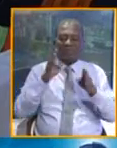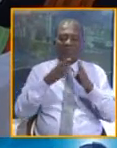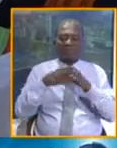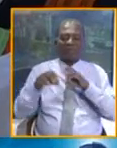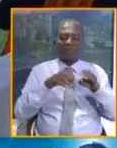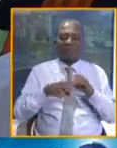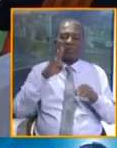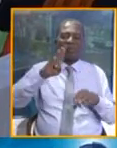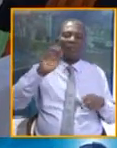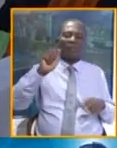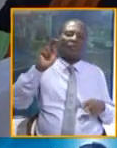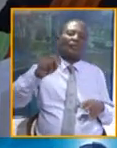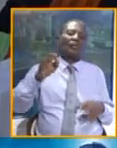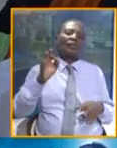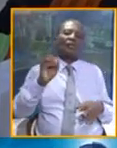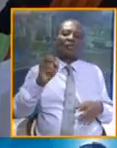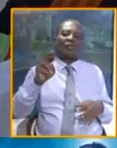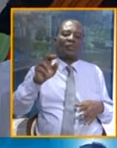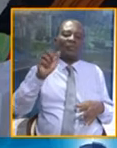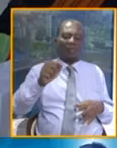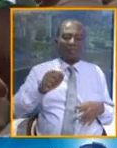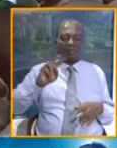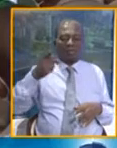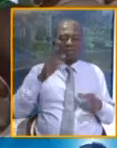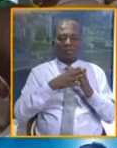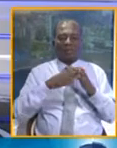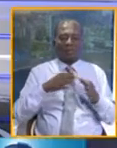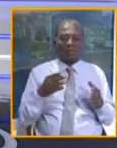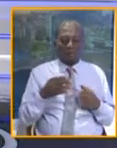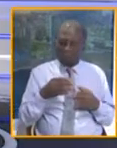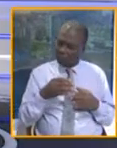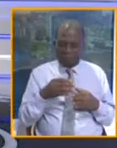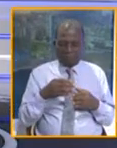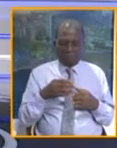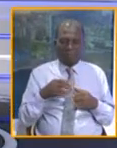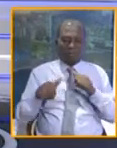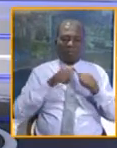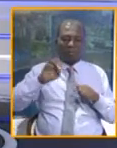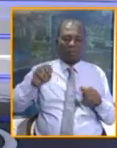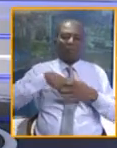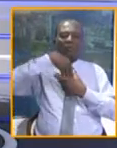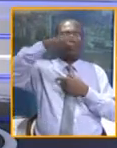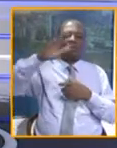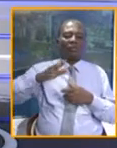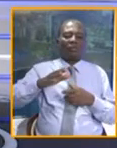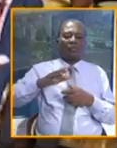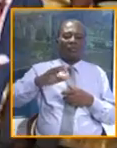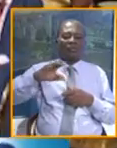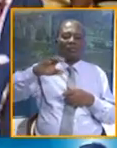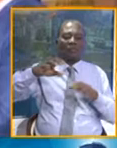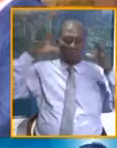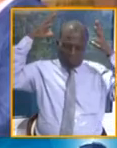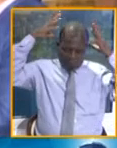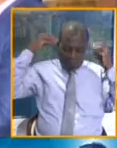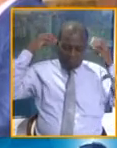à Banfora, au Burkina Faso. C'est la deuxième rencontre du genre. L'actualité hors de chez nous, en Somalie, la